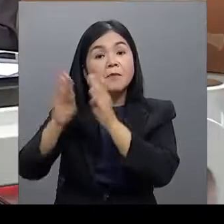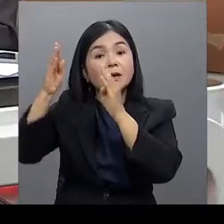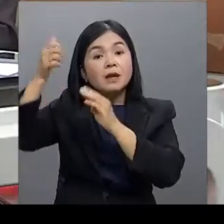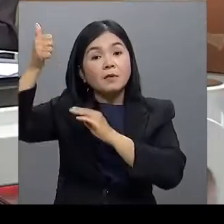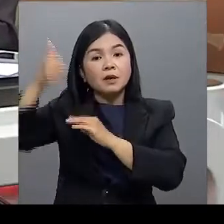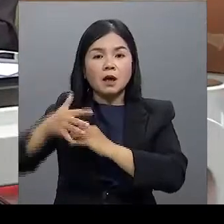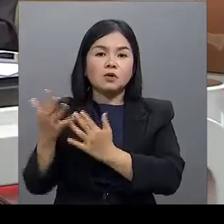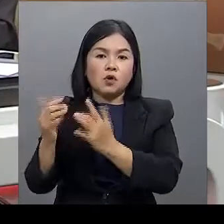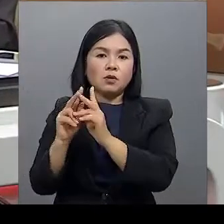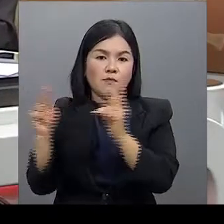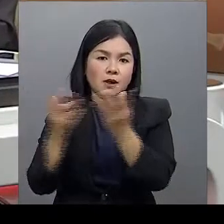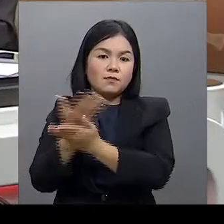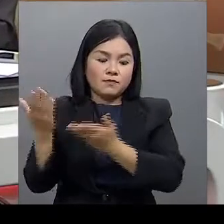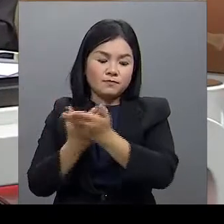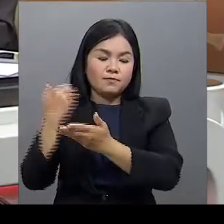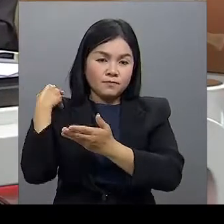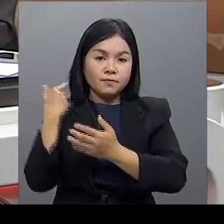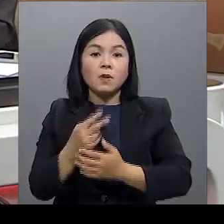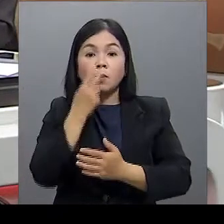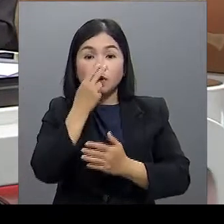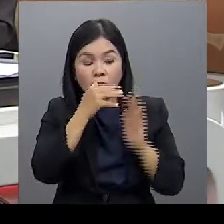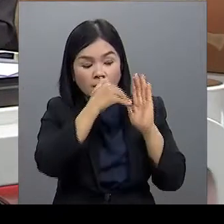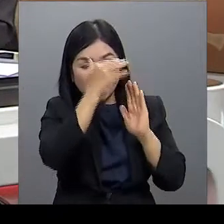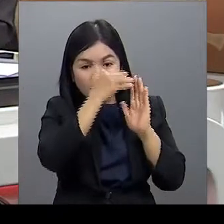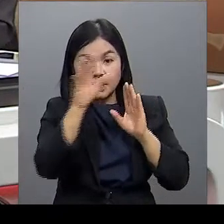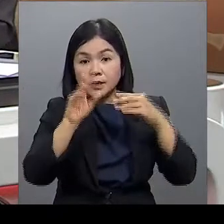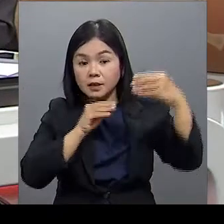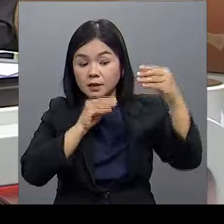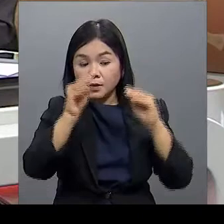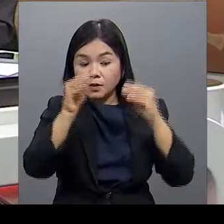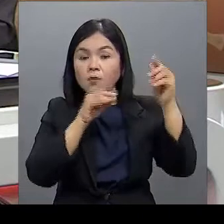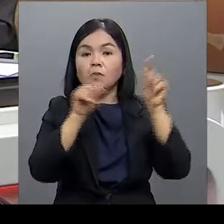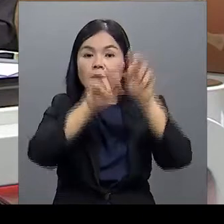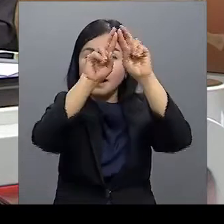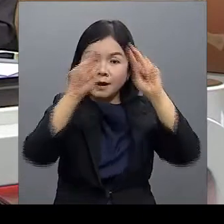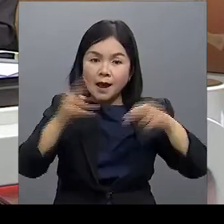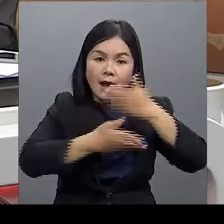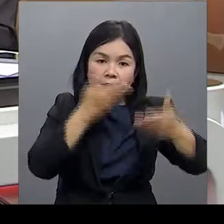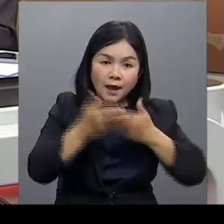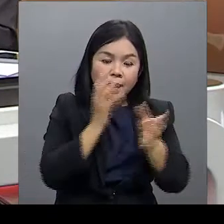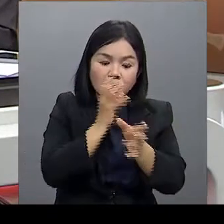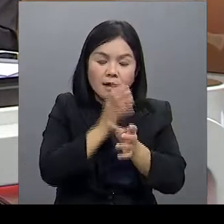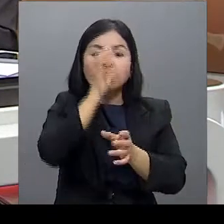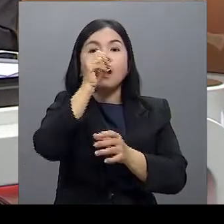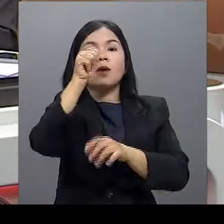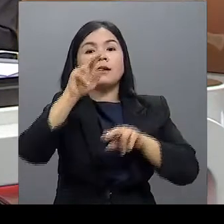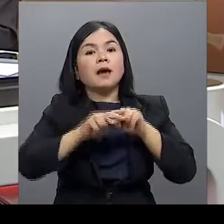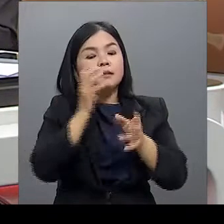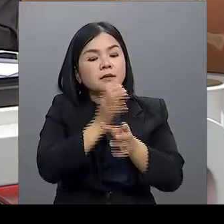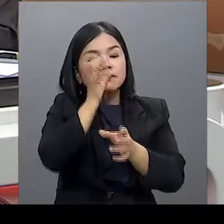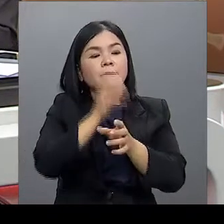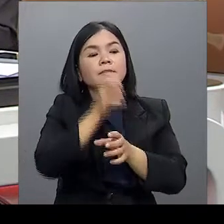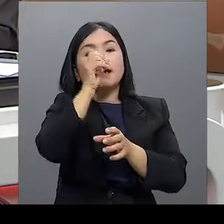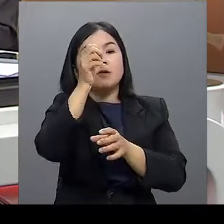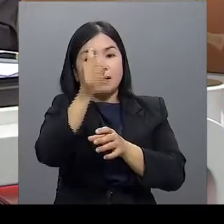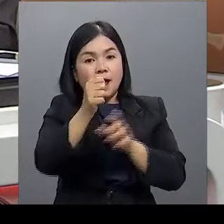ขณะเดียวกันในหลายจังหวัดในพื้นที่ภาคเหนือก็ผ่อนคลายมาตรการให้ร้านอาหารขายเครื่องดื่มแอลกอฮอล์แล้วก็ดื่มในร้านได้นะคะแต่ว่ายังคงจำกัดเว